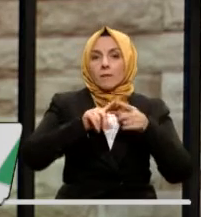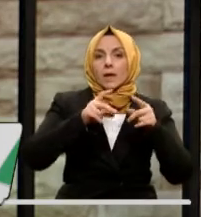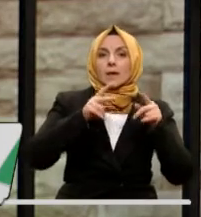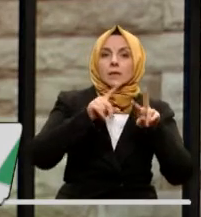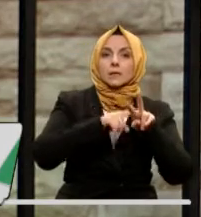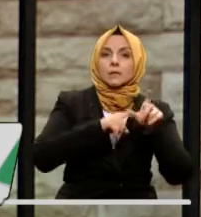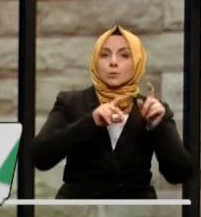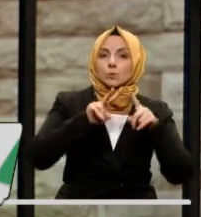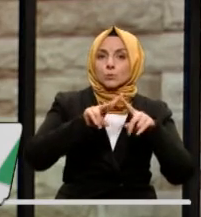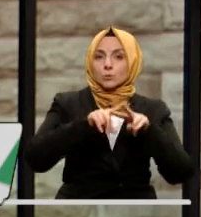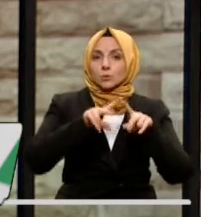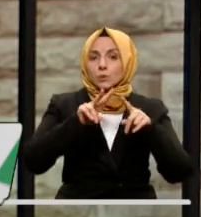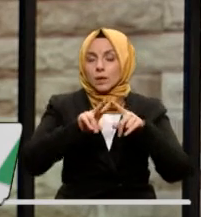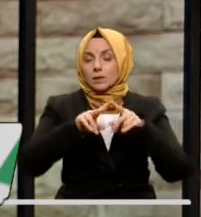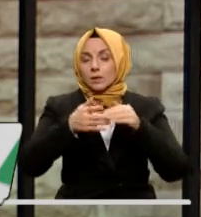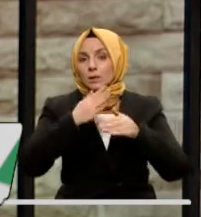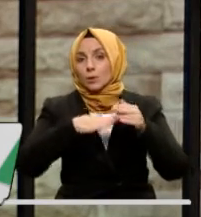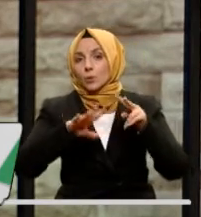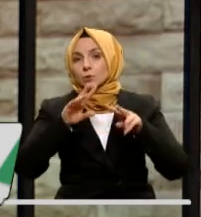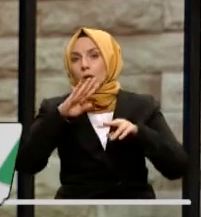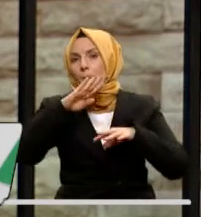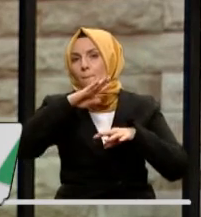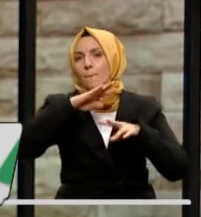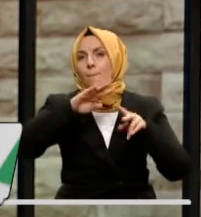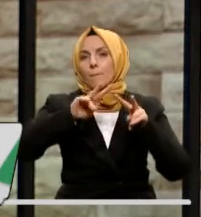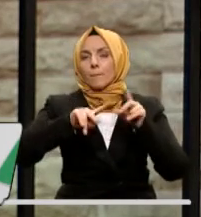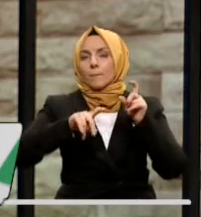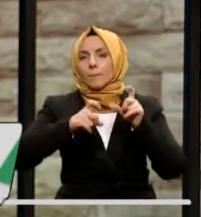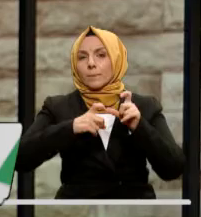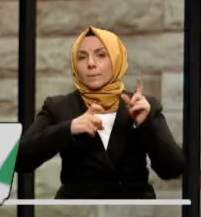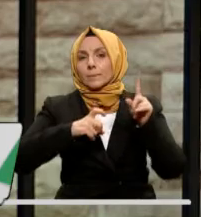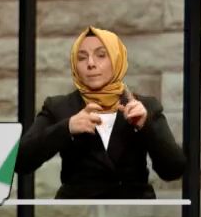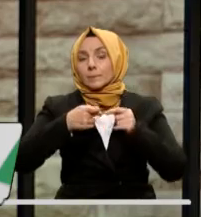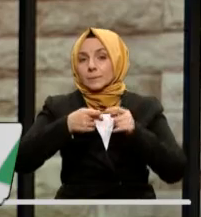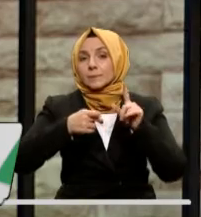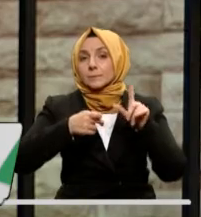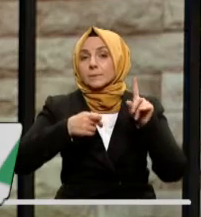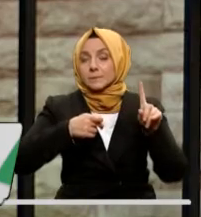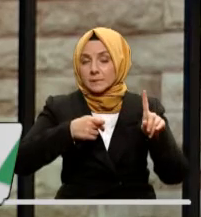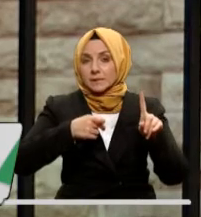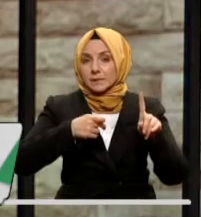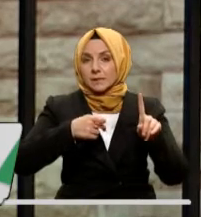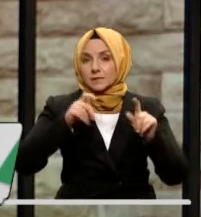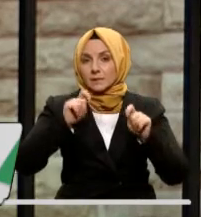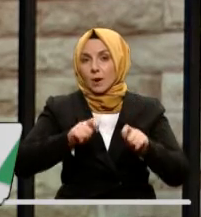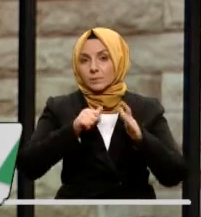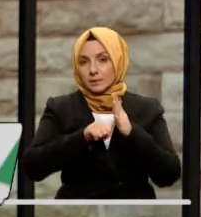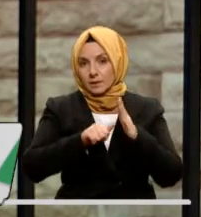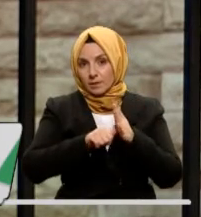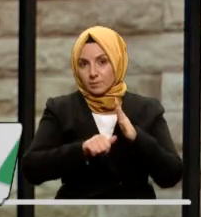mükemmel takvim diye adlandırılırlar akabinde Bugün bizim Miladi takvim diye ifade ettiğimiz takvim